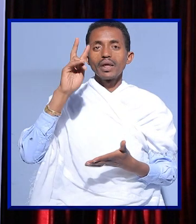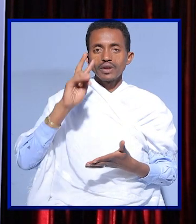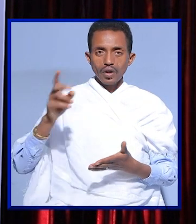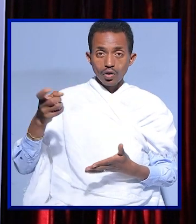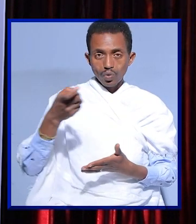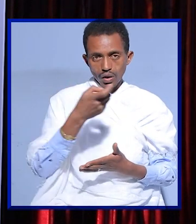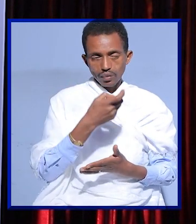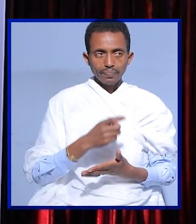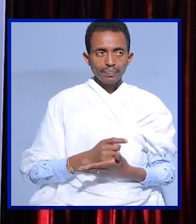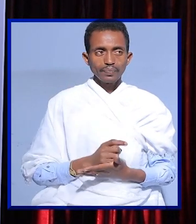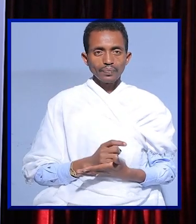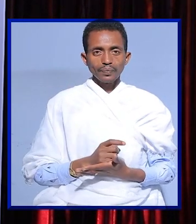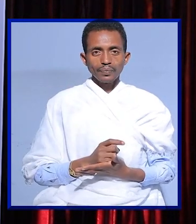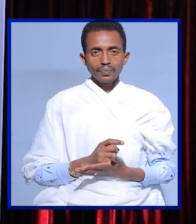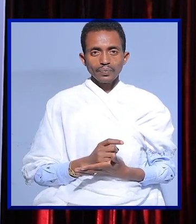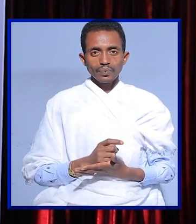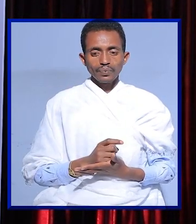ያደረኩት